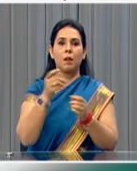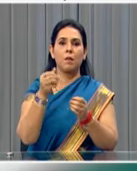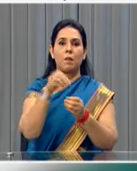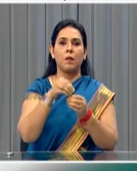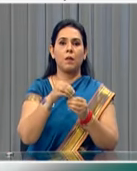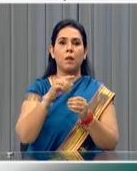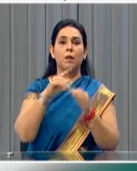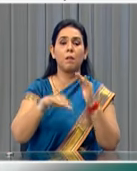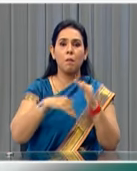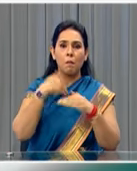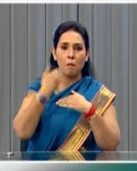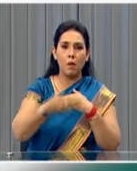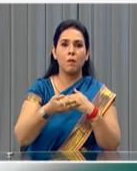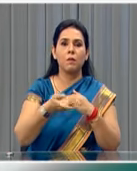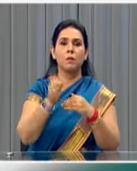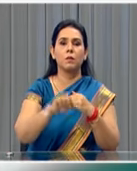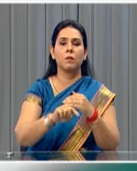लेकिन इसके बावजूद भी